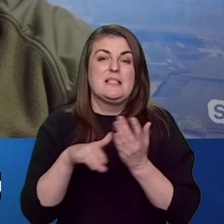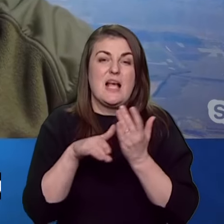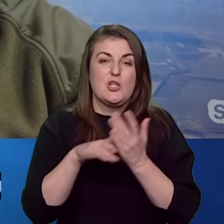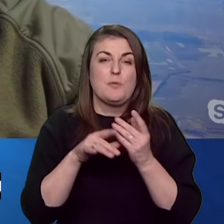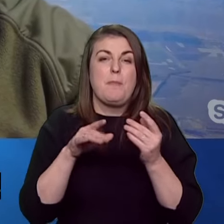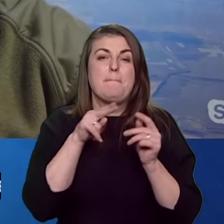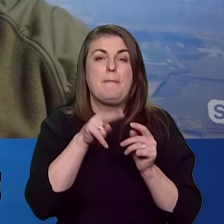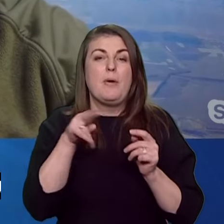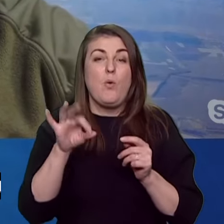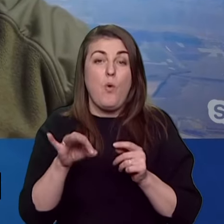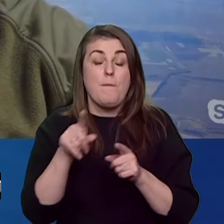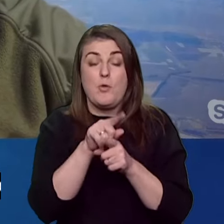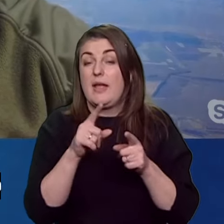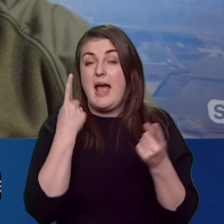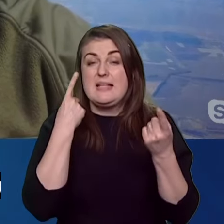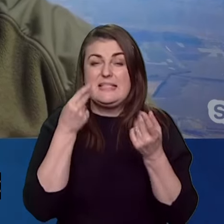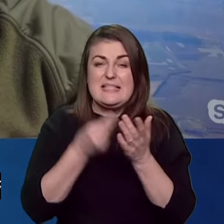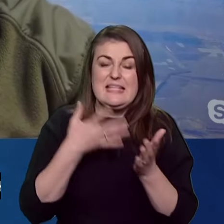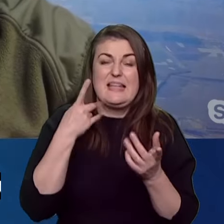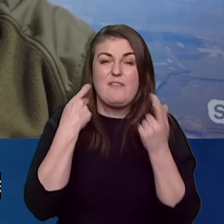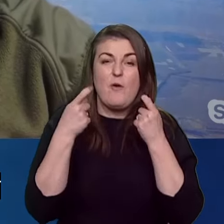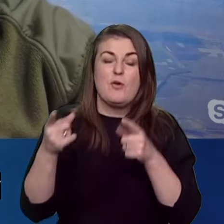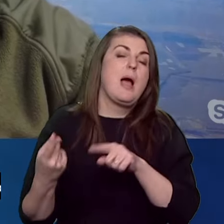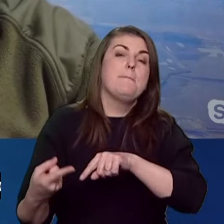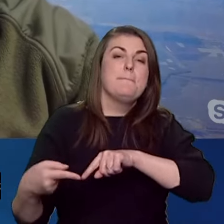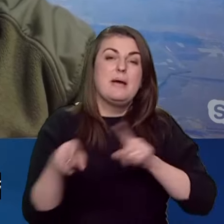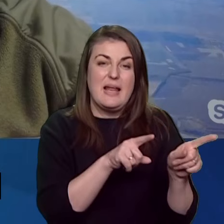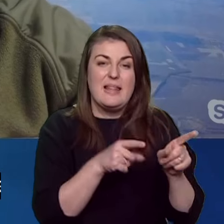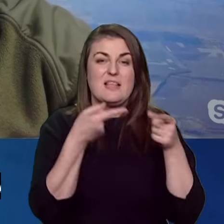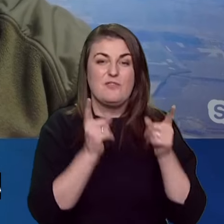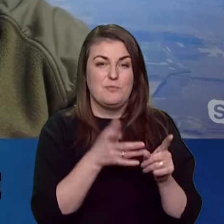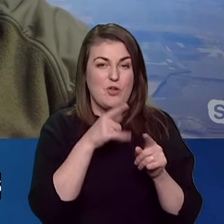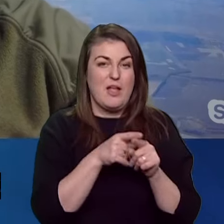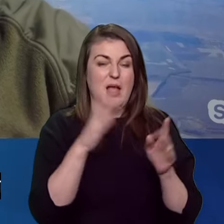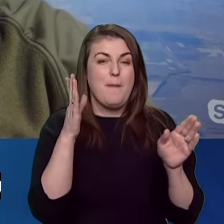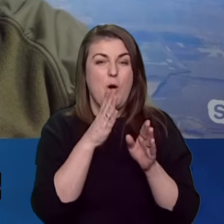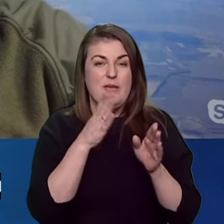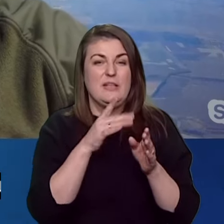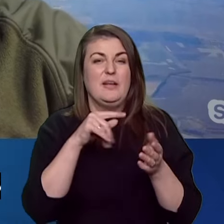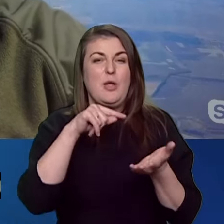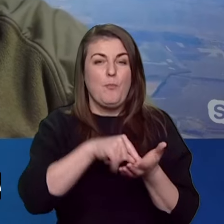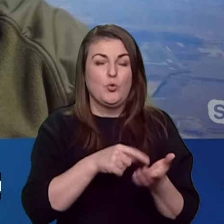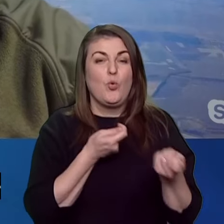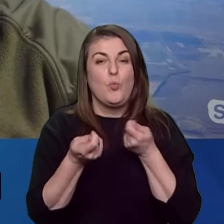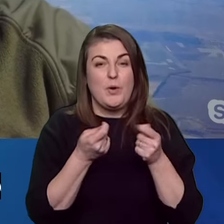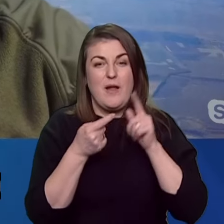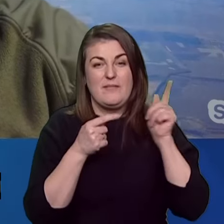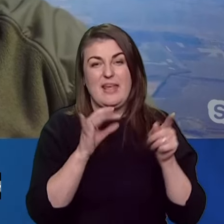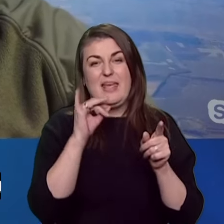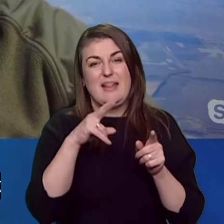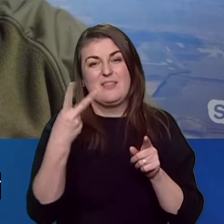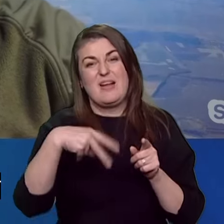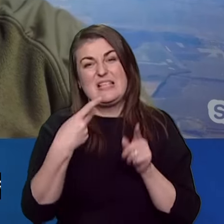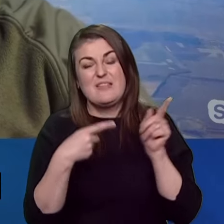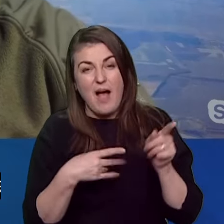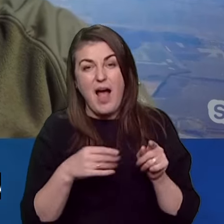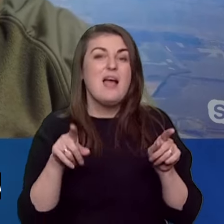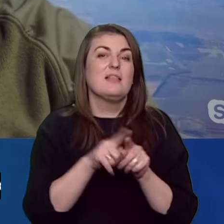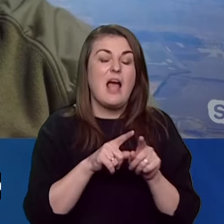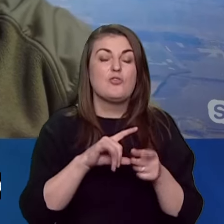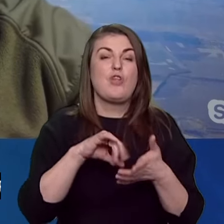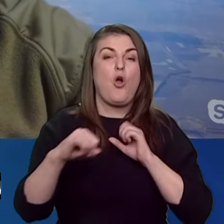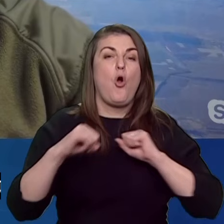цінна інформація, яку він збирає, вона передається в реальному режимі часу на повітряний пункт управління, таким яким я ІЛ-22, і також